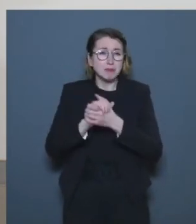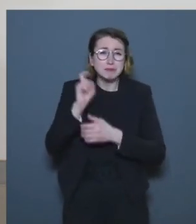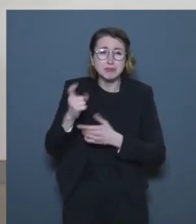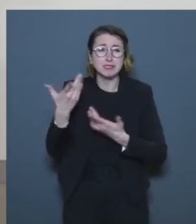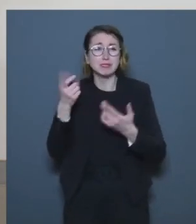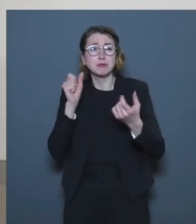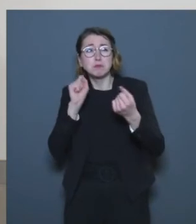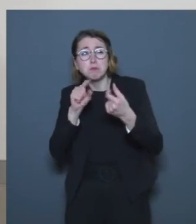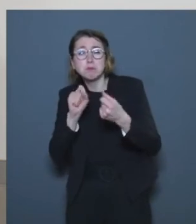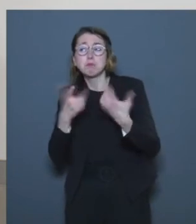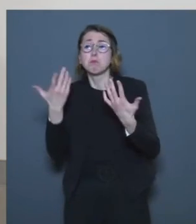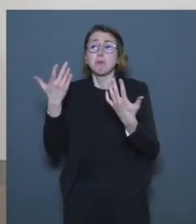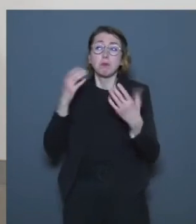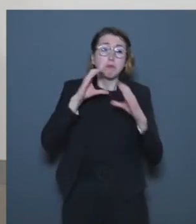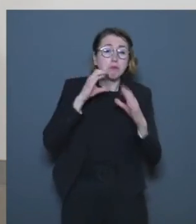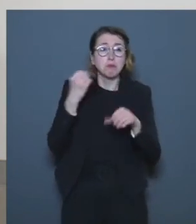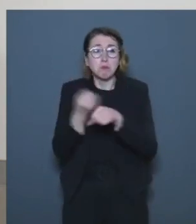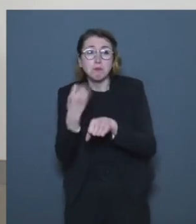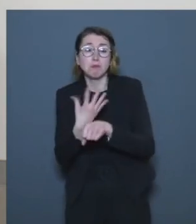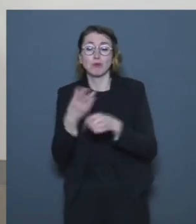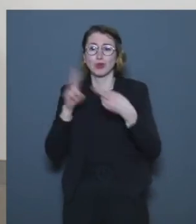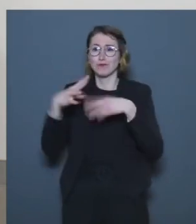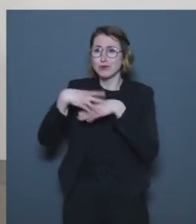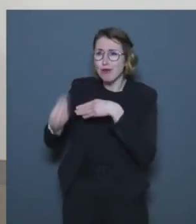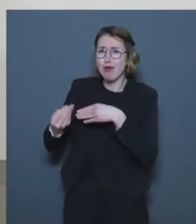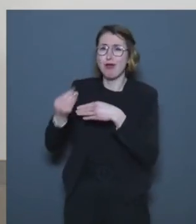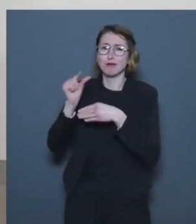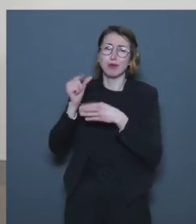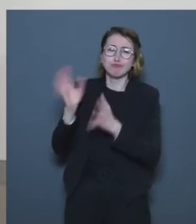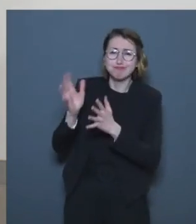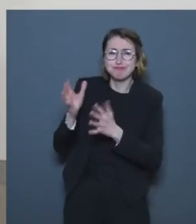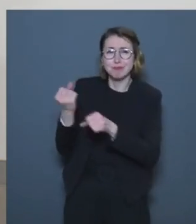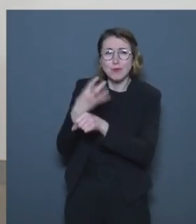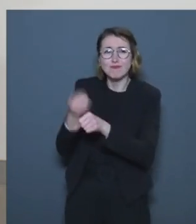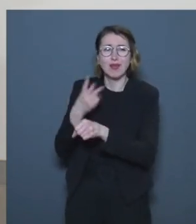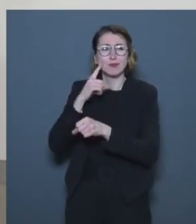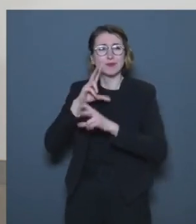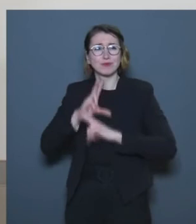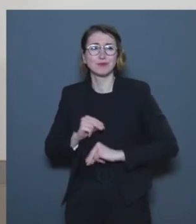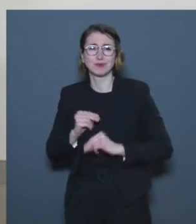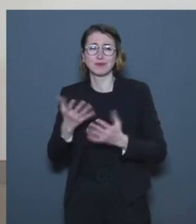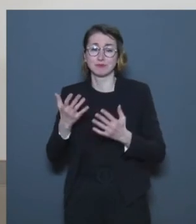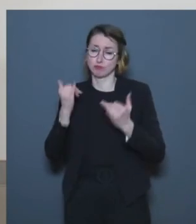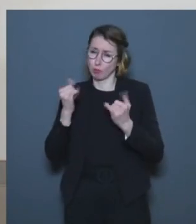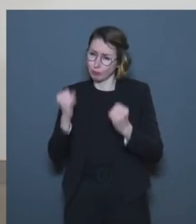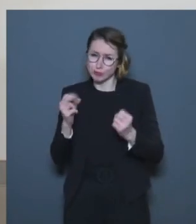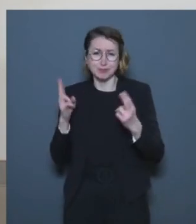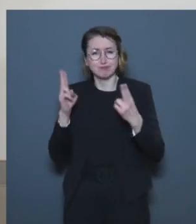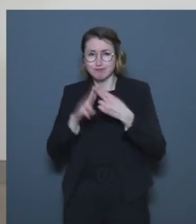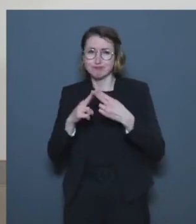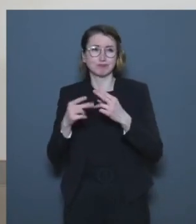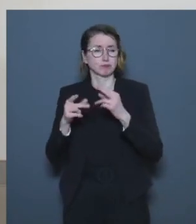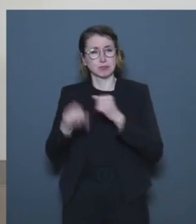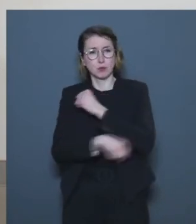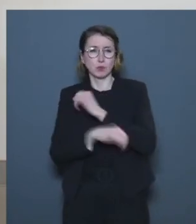rendez-vous dehors, à avoir la capacité de faire quelque chose ensemble, en toute sécurité, mais de pouvoir en parler. Je le fais moi-même